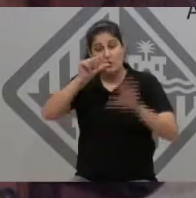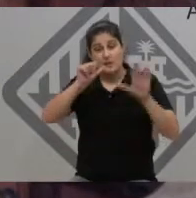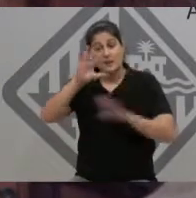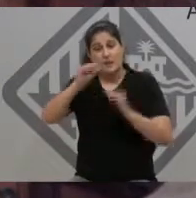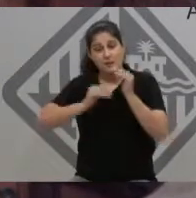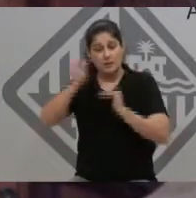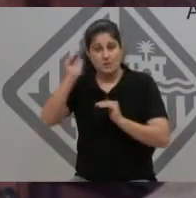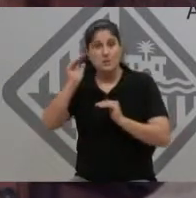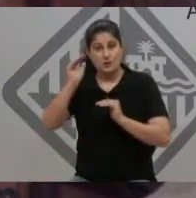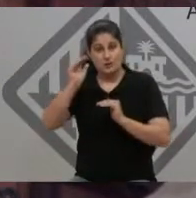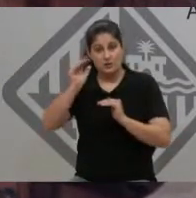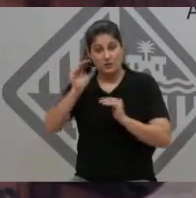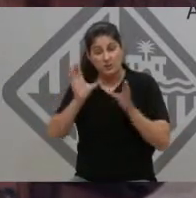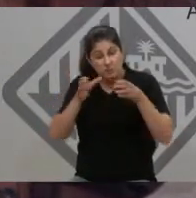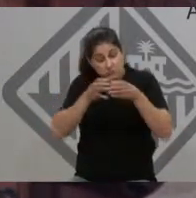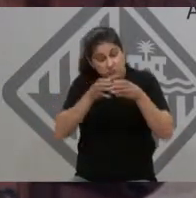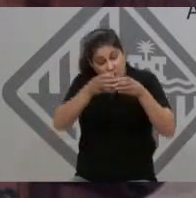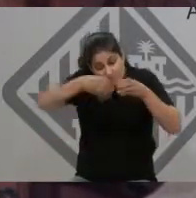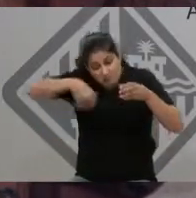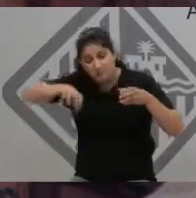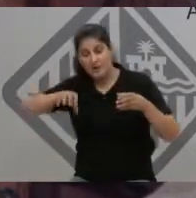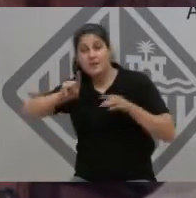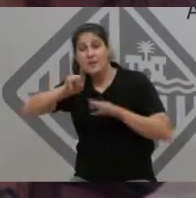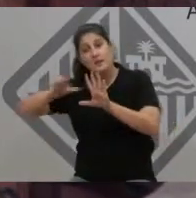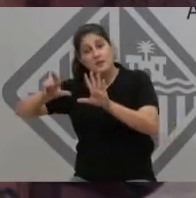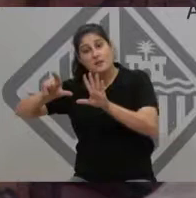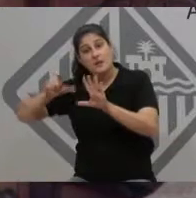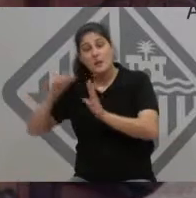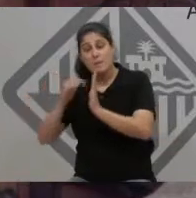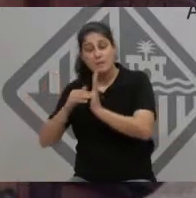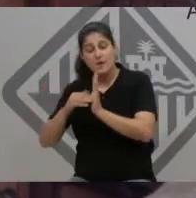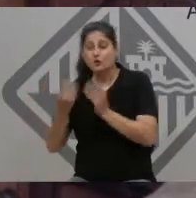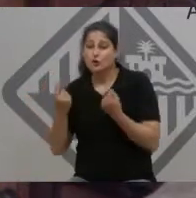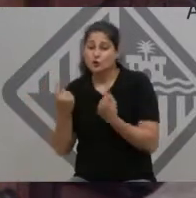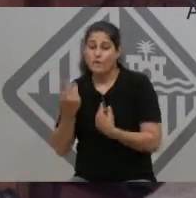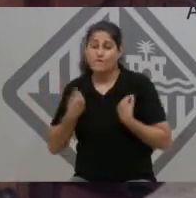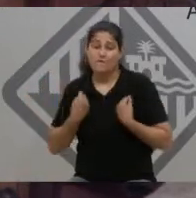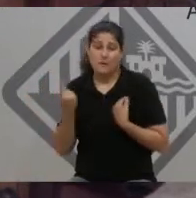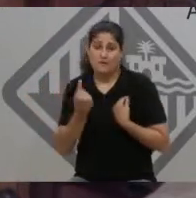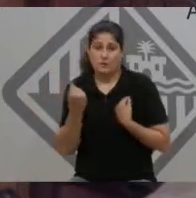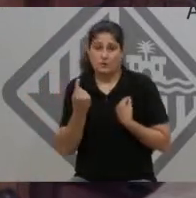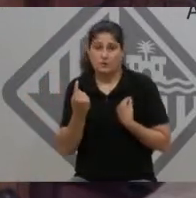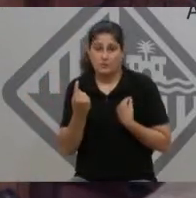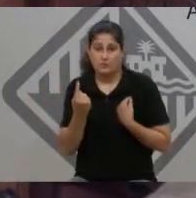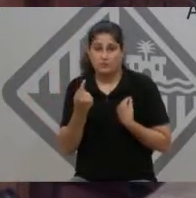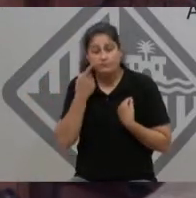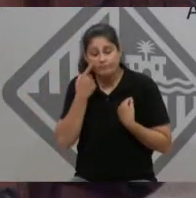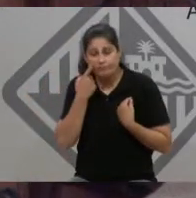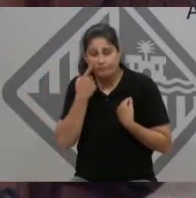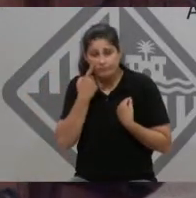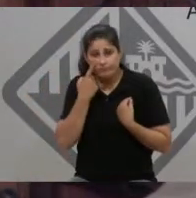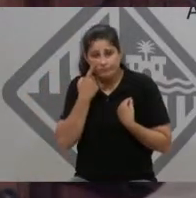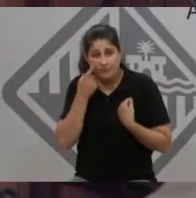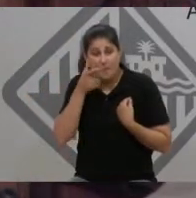anys. D'aquestes n'hi ha més de 17.000 que viuen soles. Llavors veiem que la